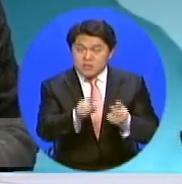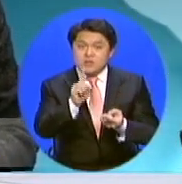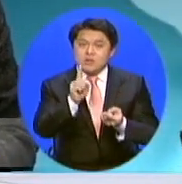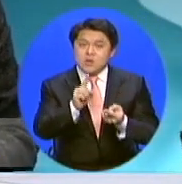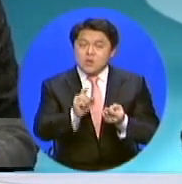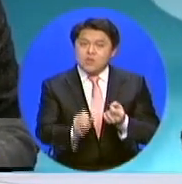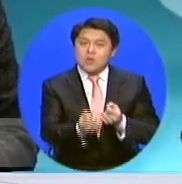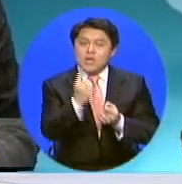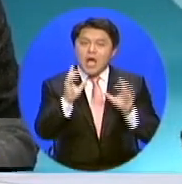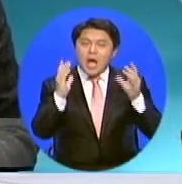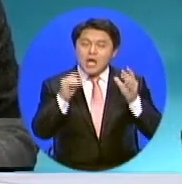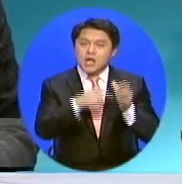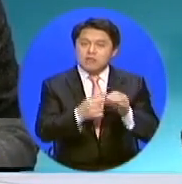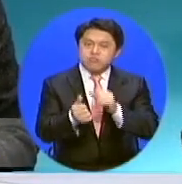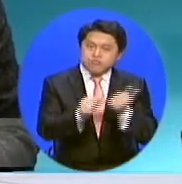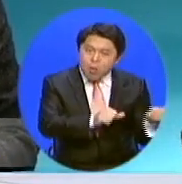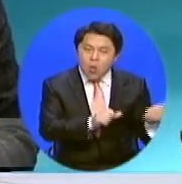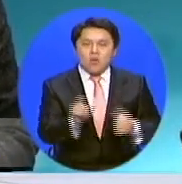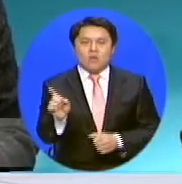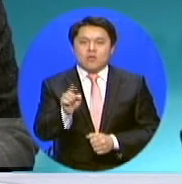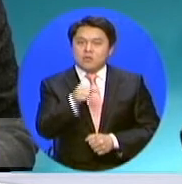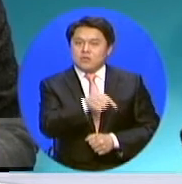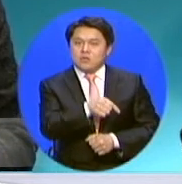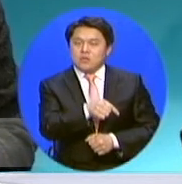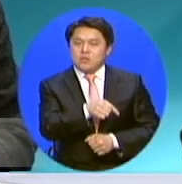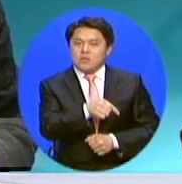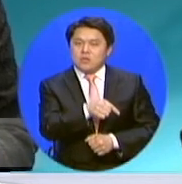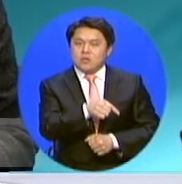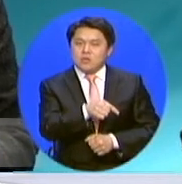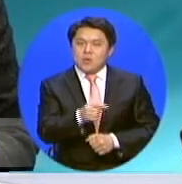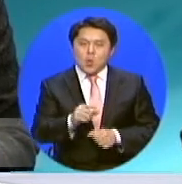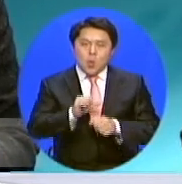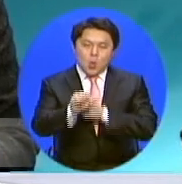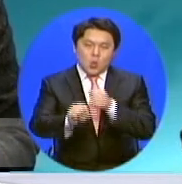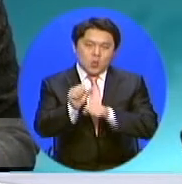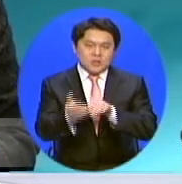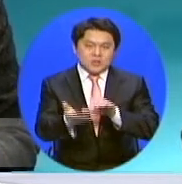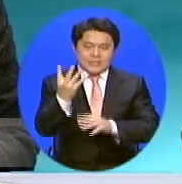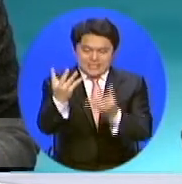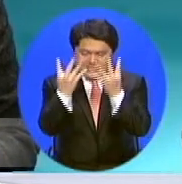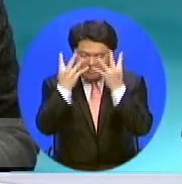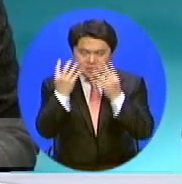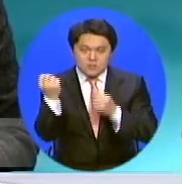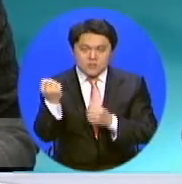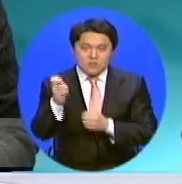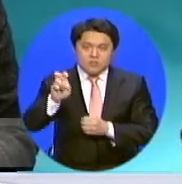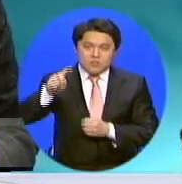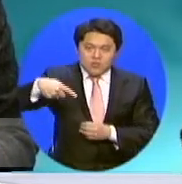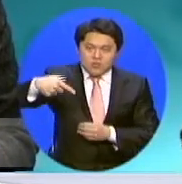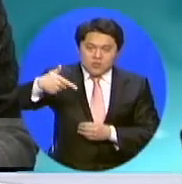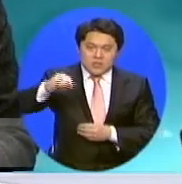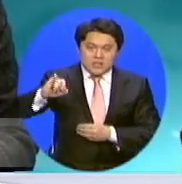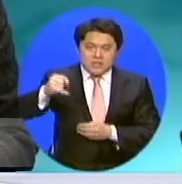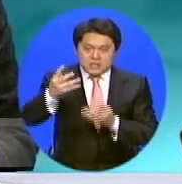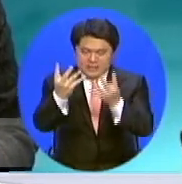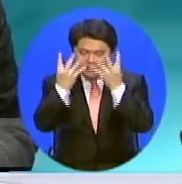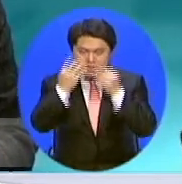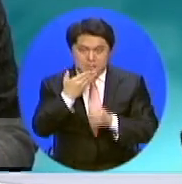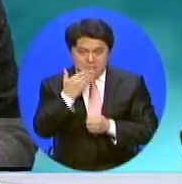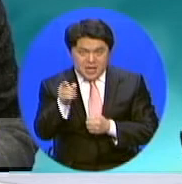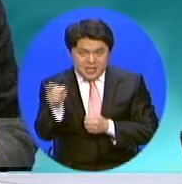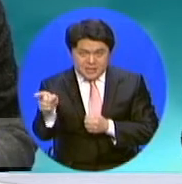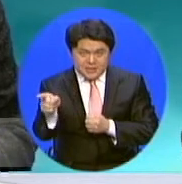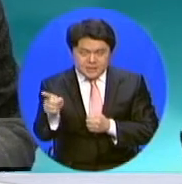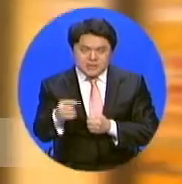의해서 네. 아이가 사망에 이르게 된 경우에는 최소 5년 이상의 징역 그리고 무기징역 까지 가능하도록 이렇게 형량이 대폭